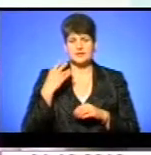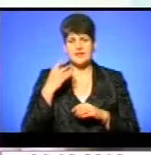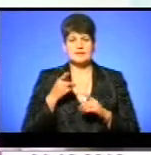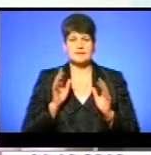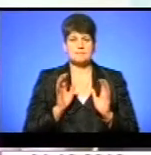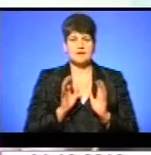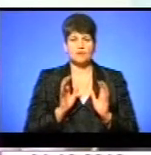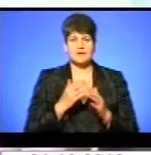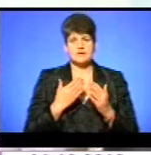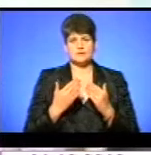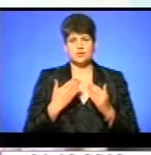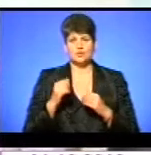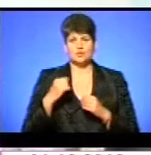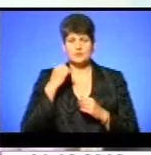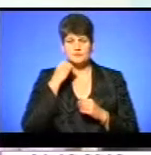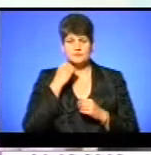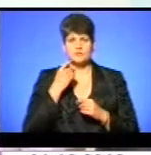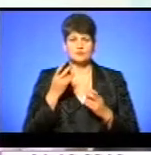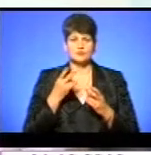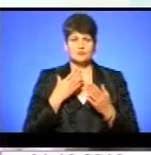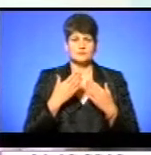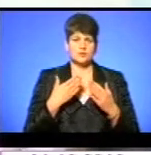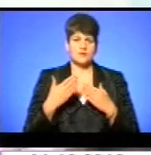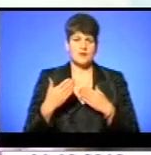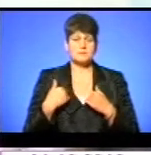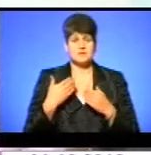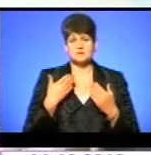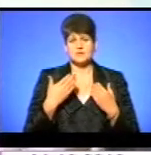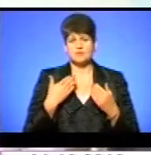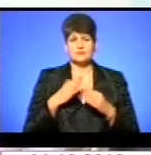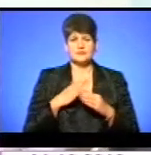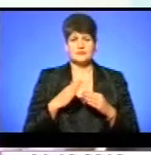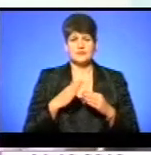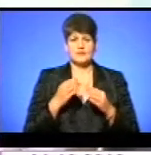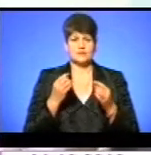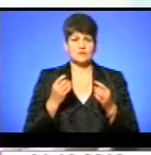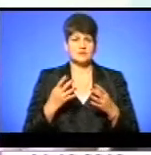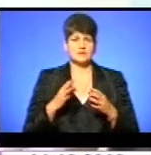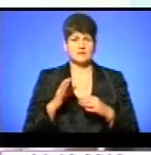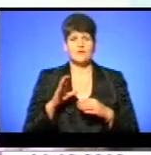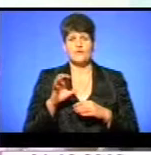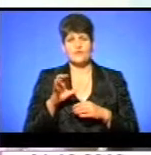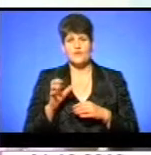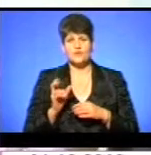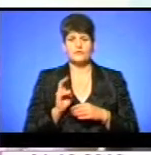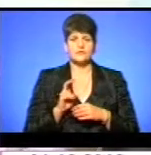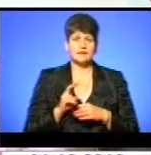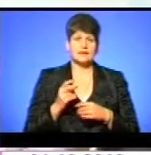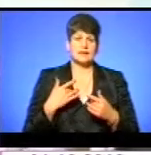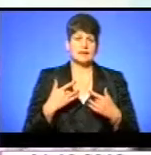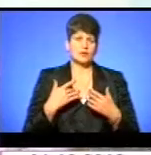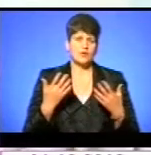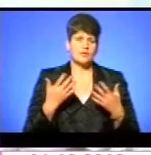і спілкування. Люди похилого віку дуже потребують спілкування. Але ми спілкуємося з них в нетрадиційних формах. Фотосесії, відвідування